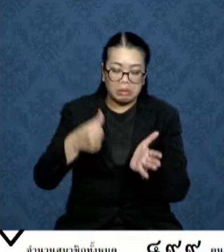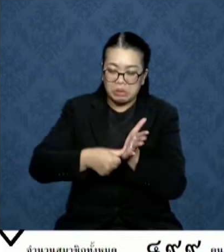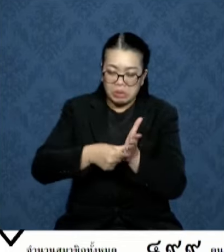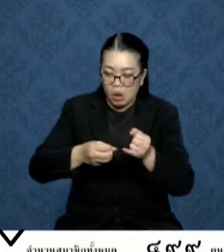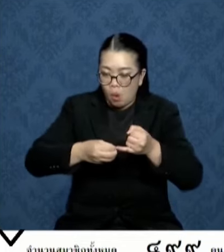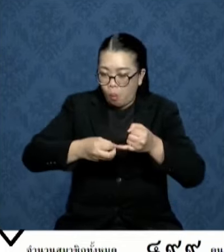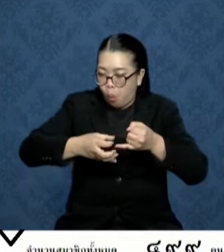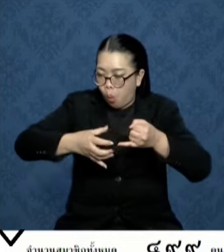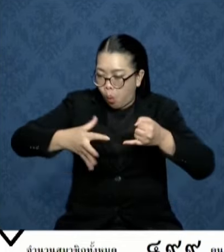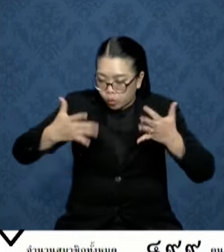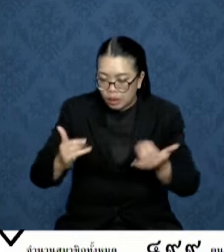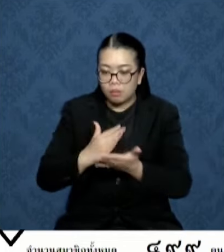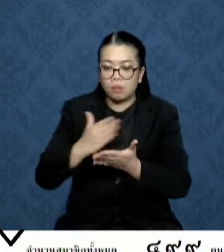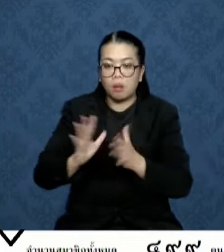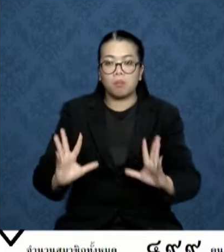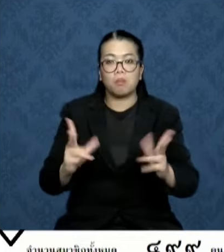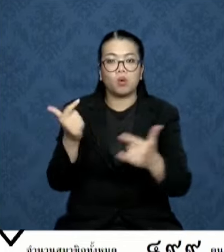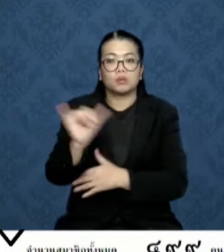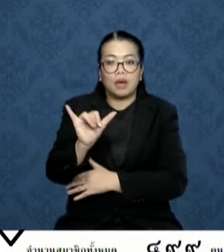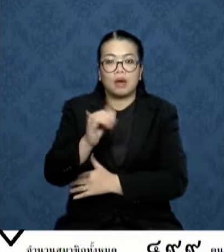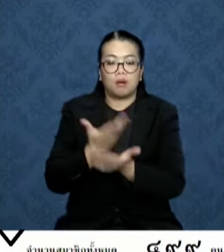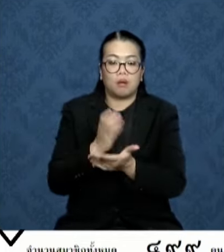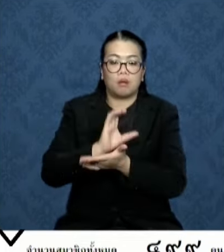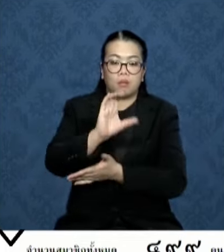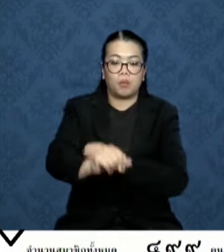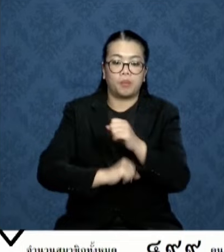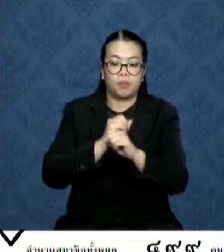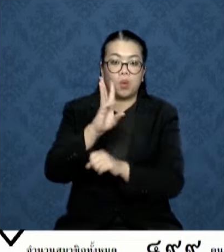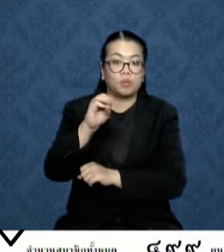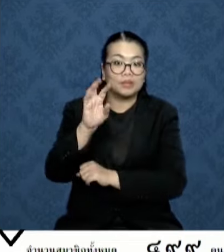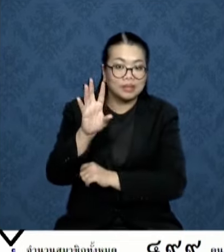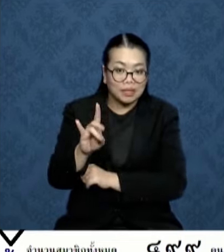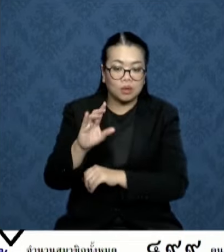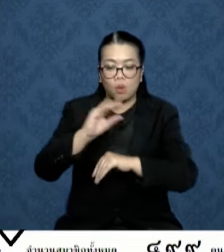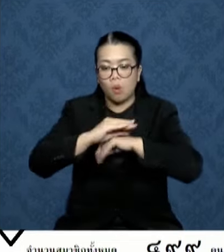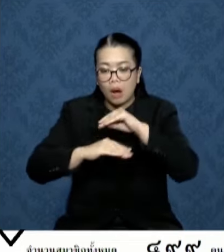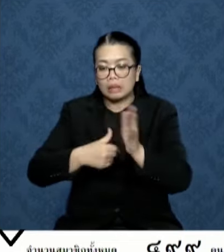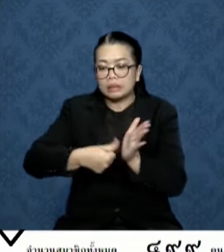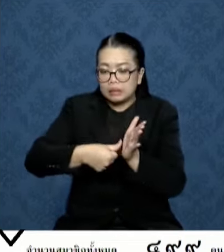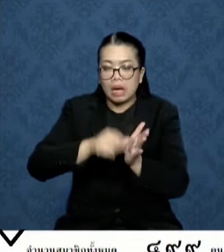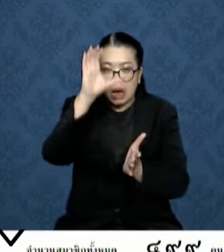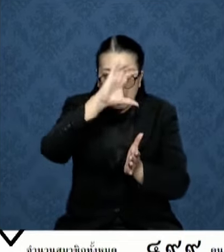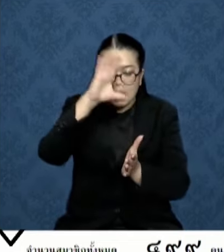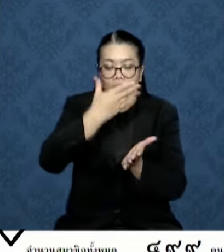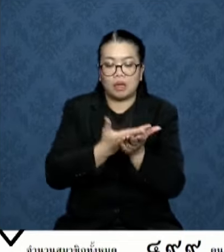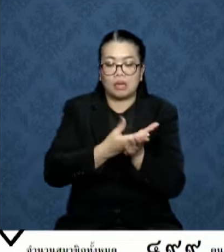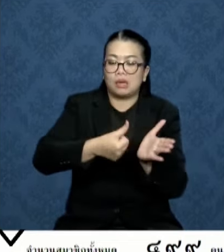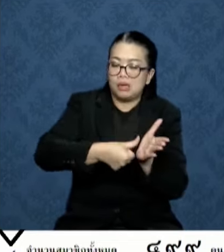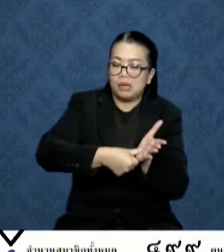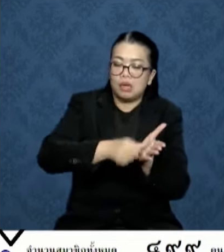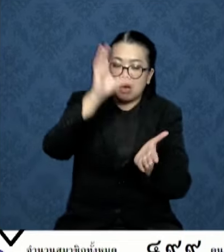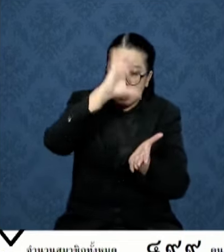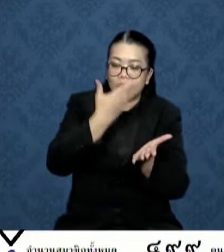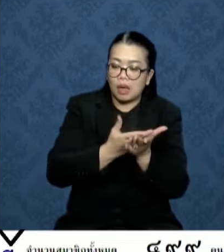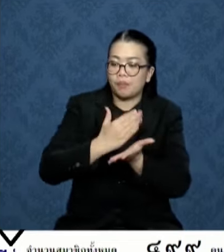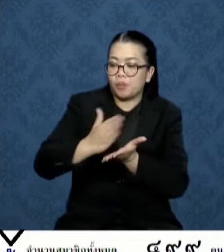ไ้จนถทวนนี้กยงใช้ไมหมดครับงบประมาณป 67 ต้องจัดสมาใช้นโครงกจำนำข้าวที่เกิดเมื่อ 10 กวปีก่อนน